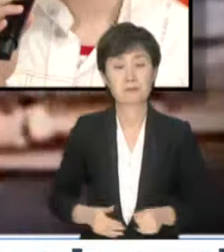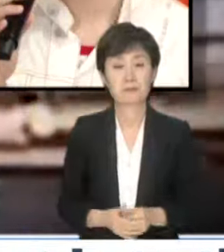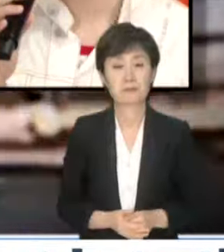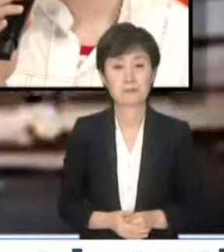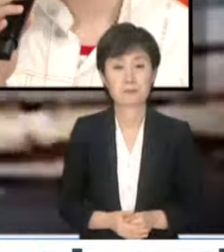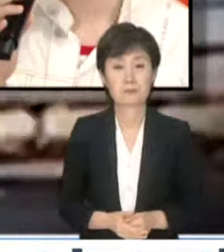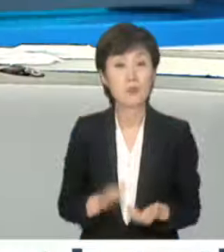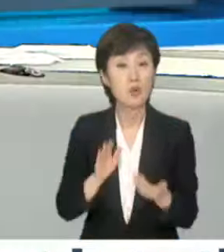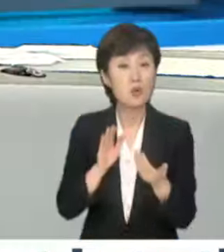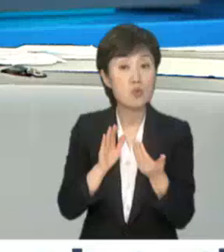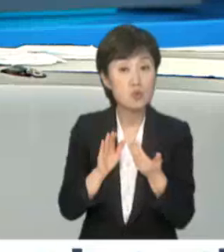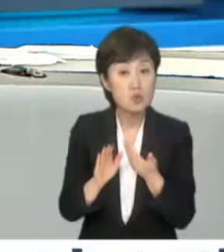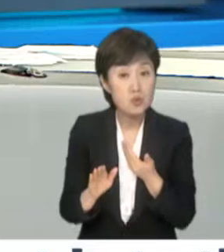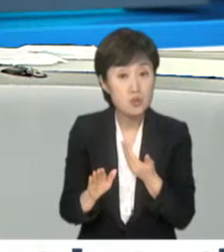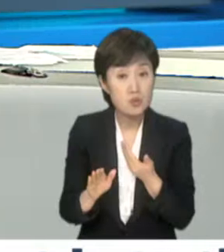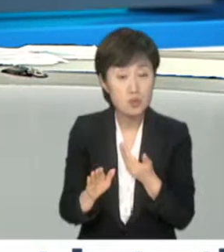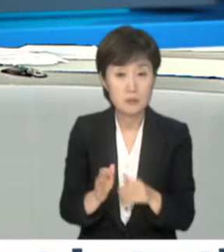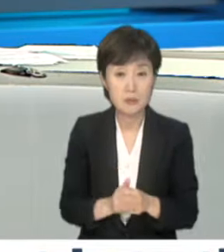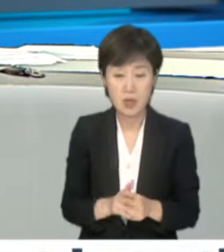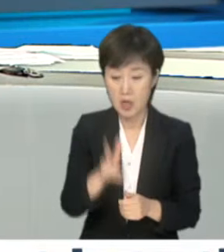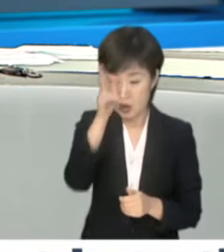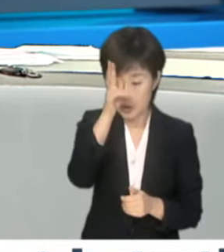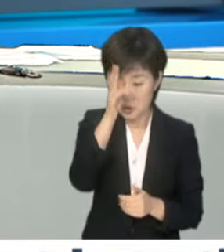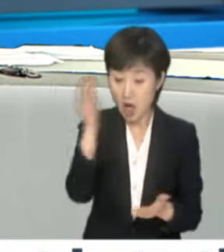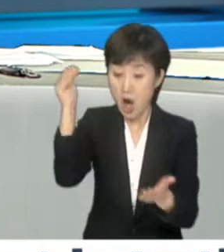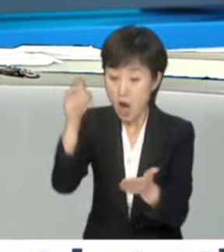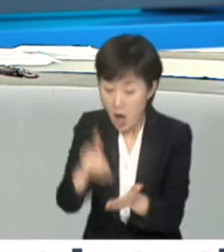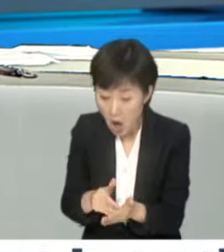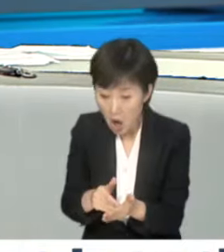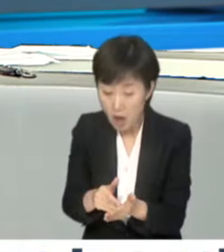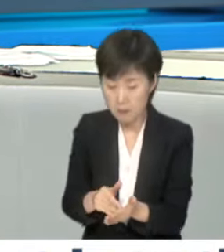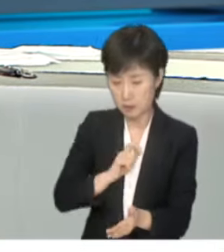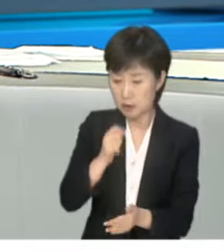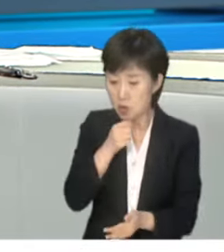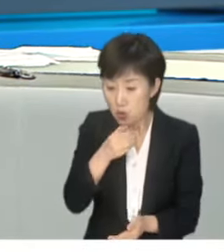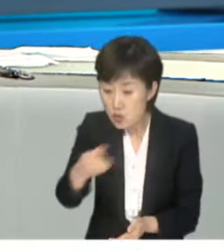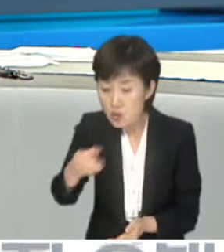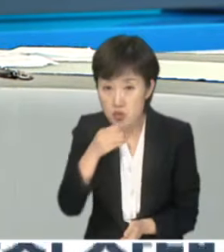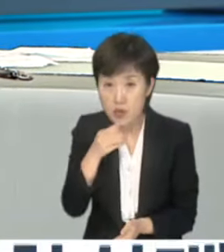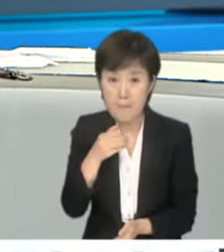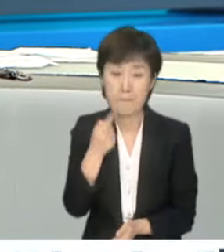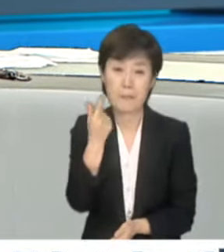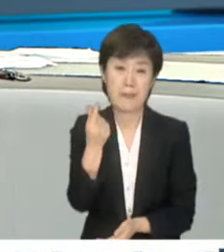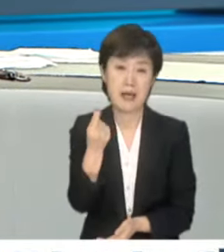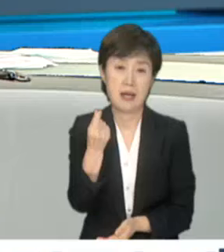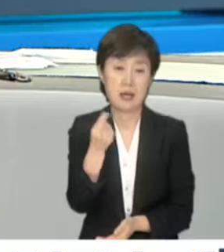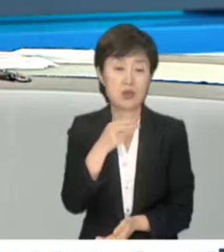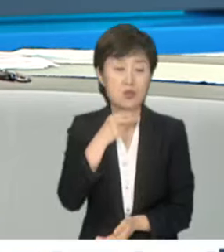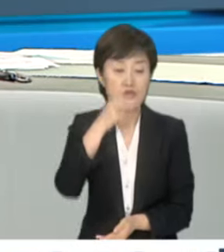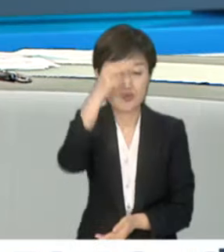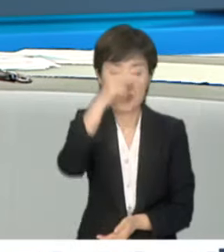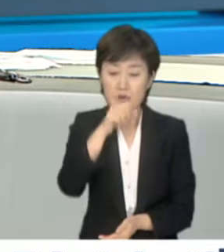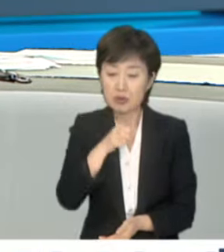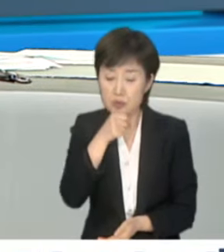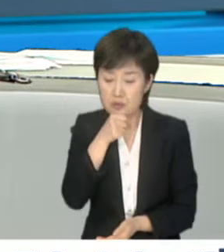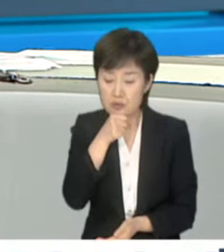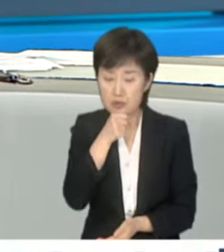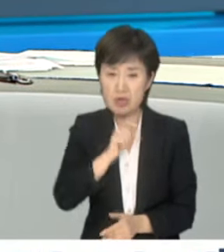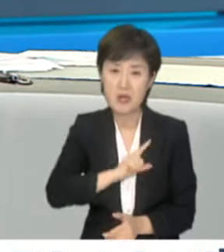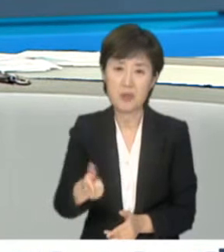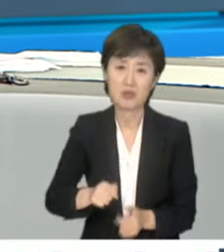그리고 이후에 10분도 안 돼서 현장에 도착한 경찰에 의해서 음주 측정을 하지 않았습니까? 혈중 알코올 농도 지수 면허 취소